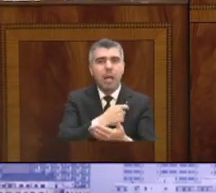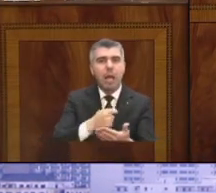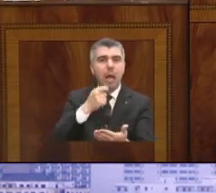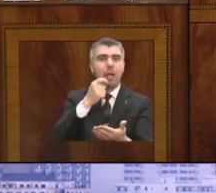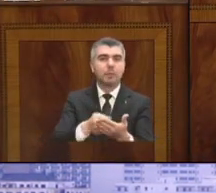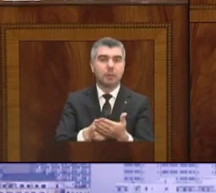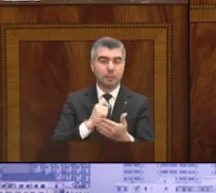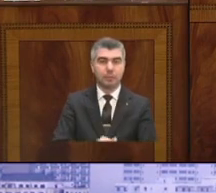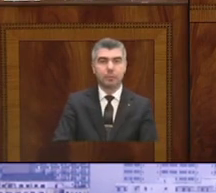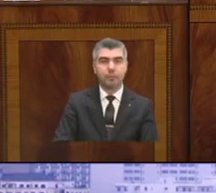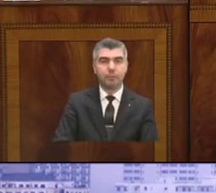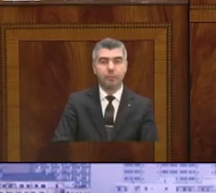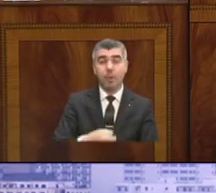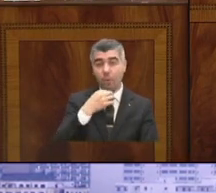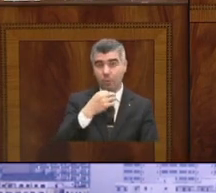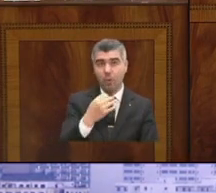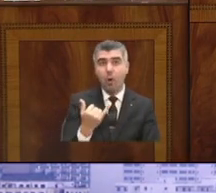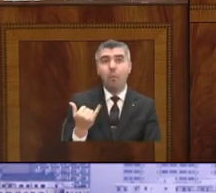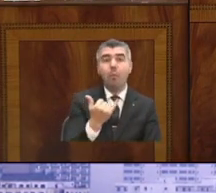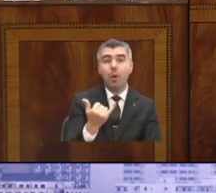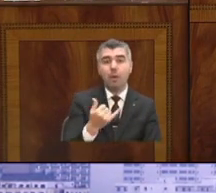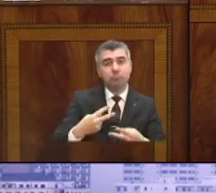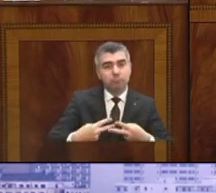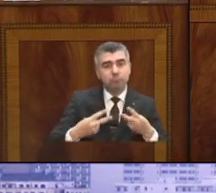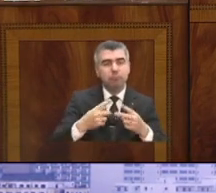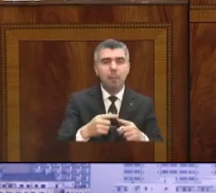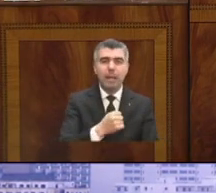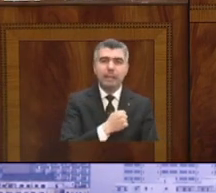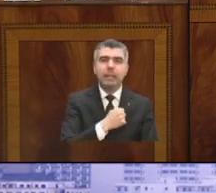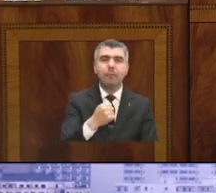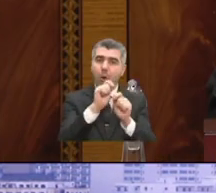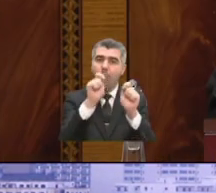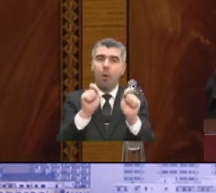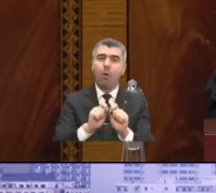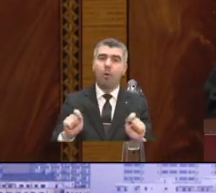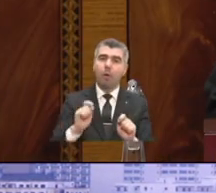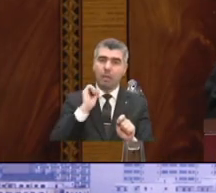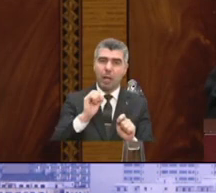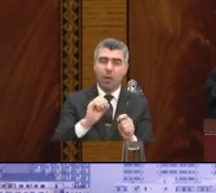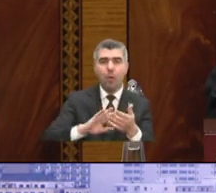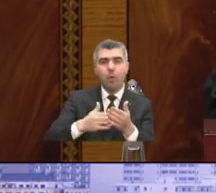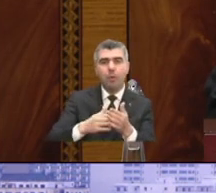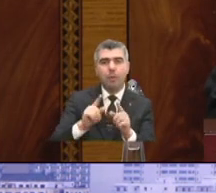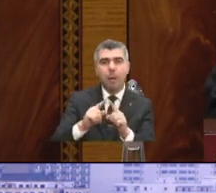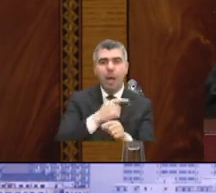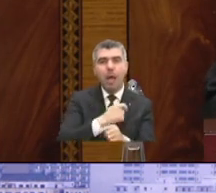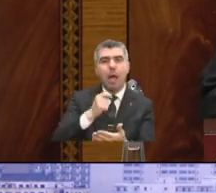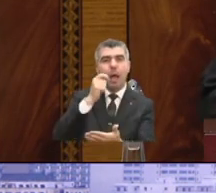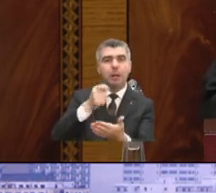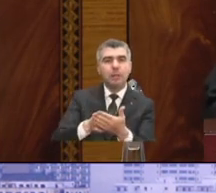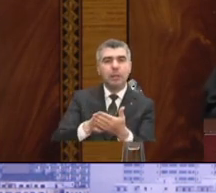اما بين على يعني الفعاليات هذه المؤسسه هذه الفعاليه